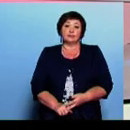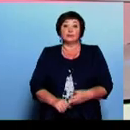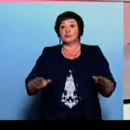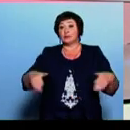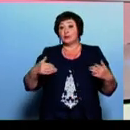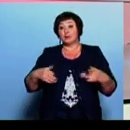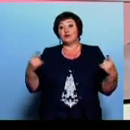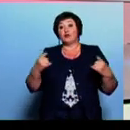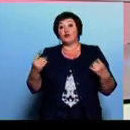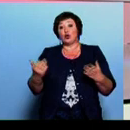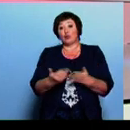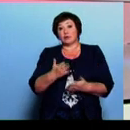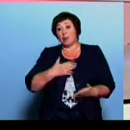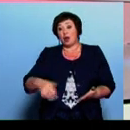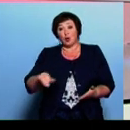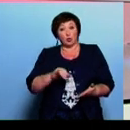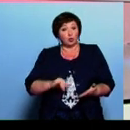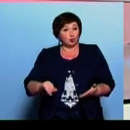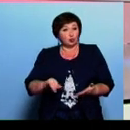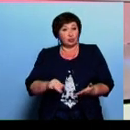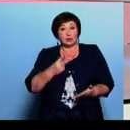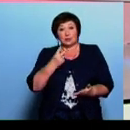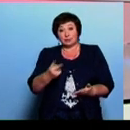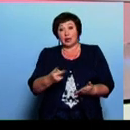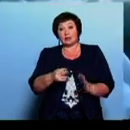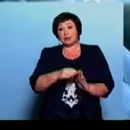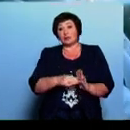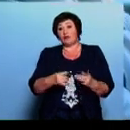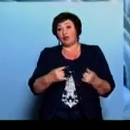Здравствуйте, в эфире новости Удмуртии, в студии Марина Бальх. Смотрите выпуски.